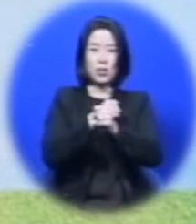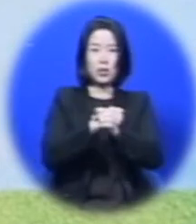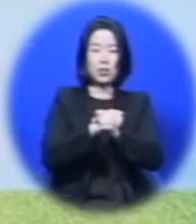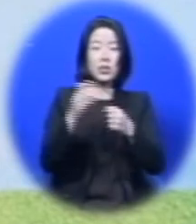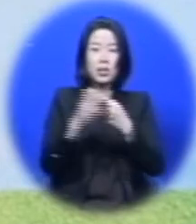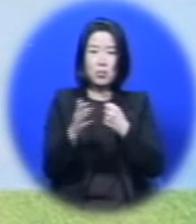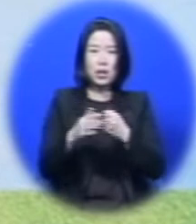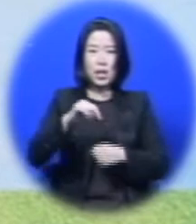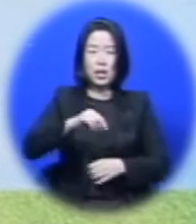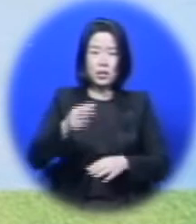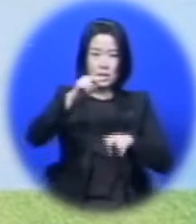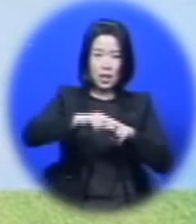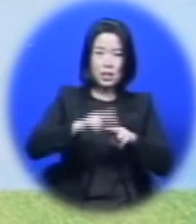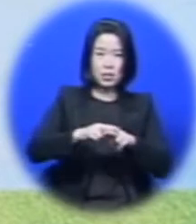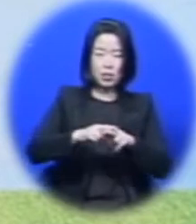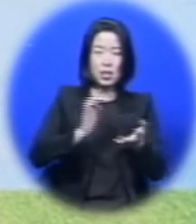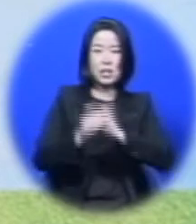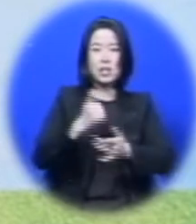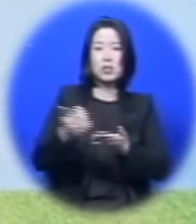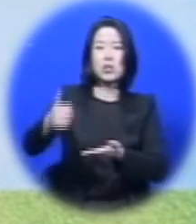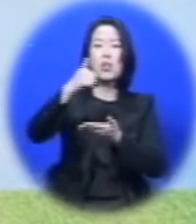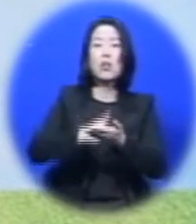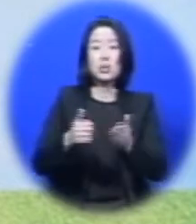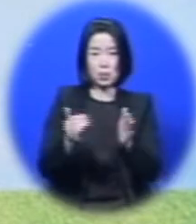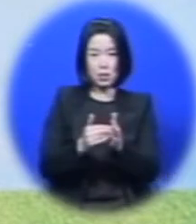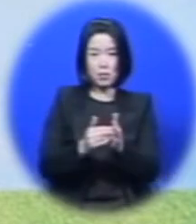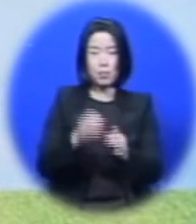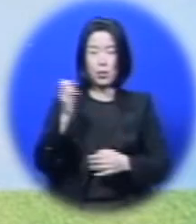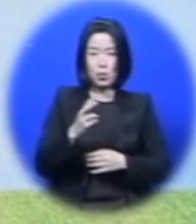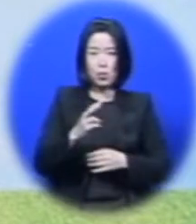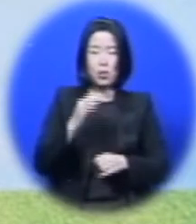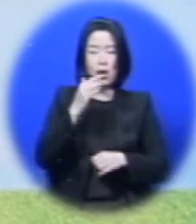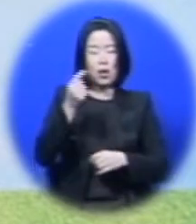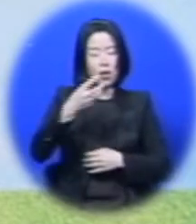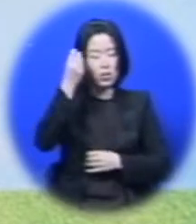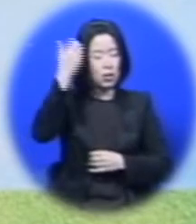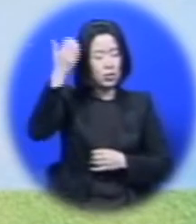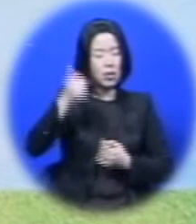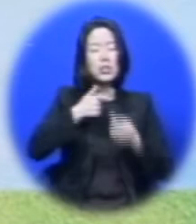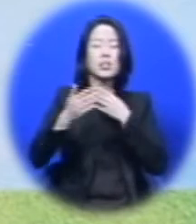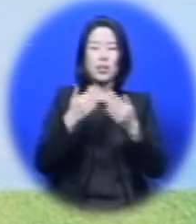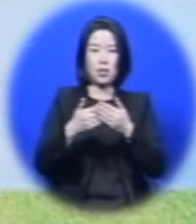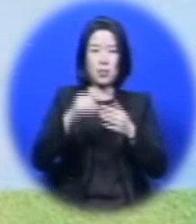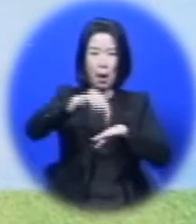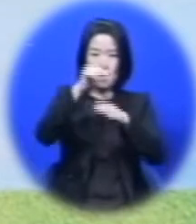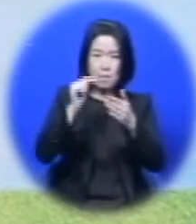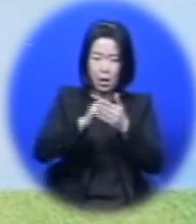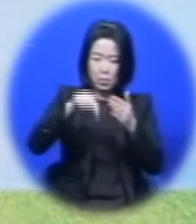그 자리에서 예수님을 영접했습니다. 그리고 성령을 체험했어요. 그리고